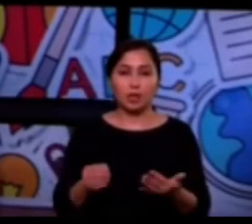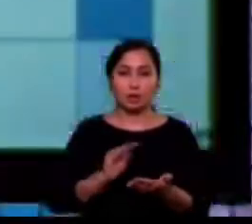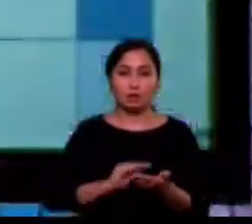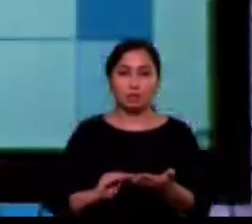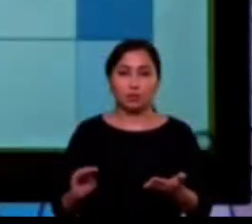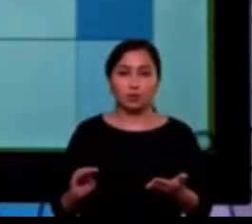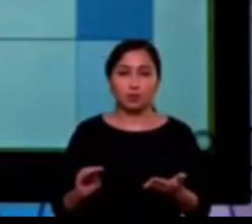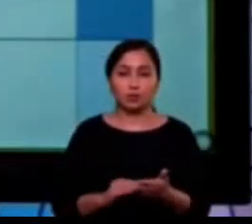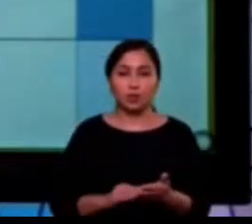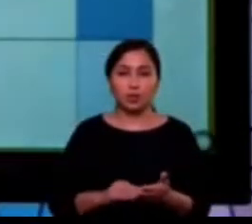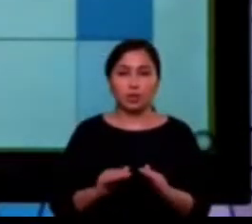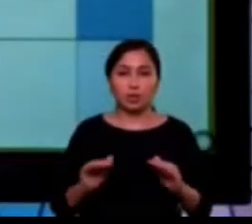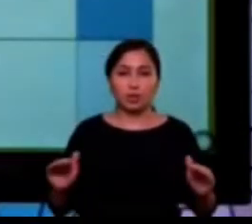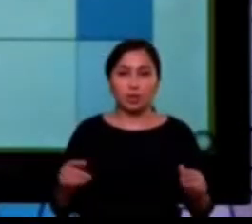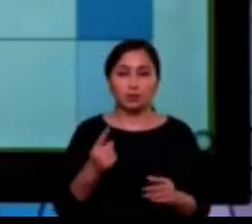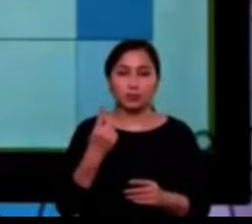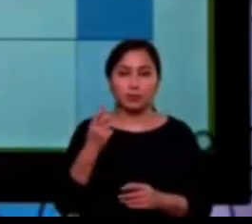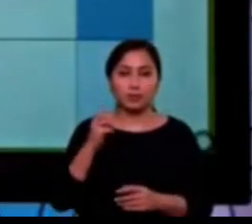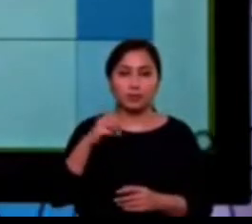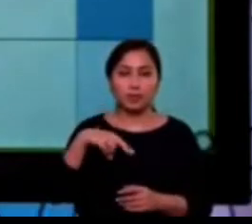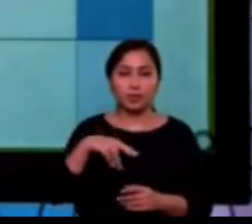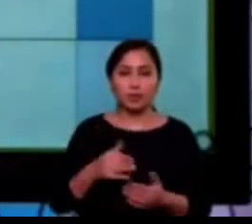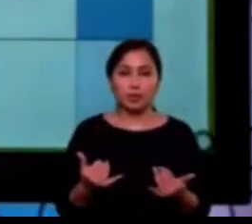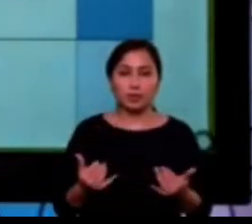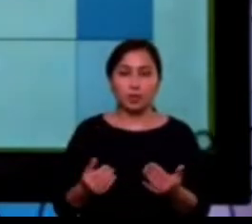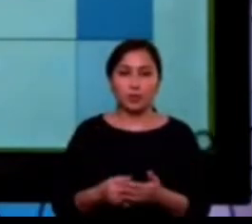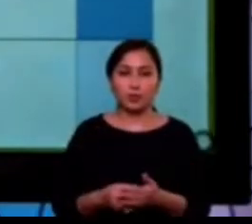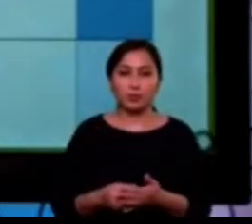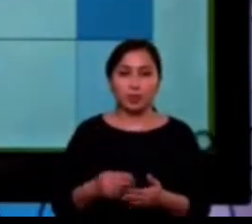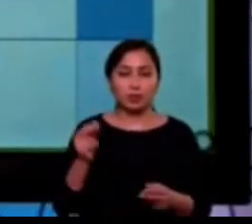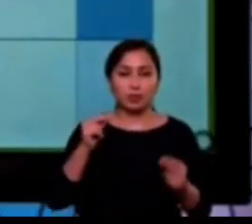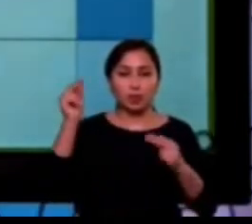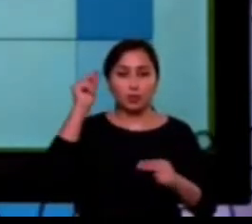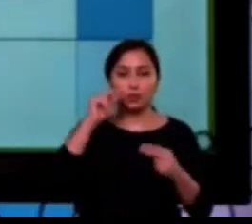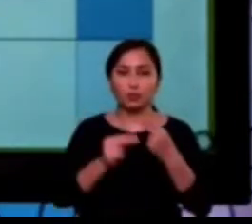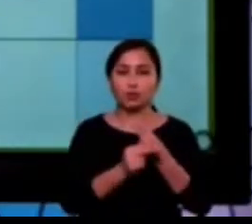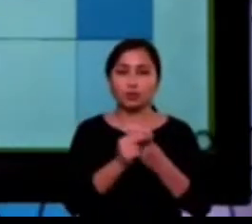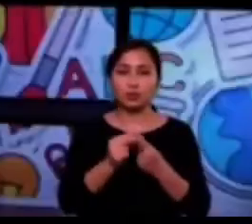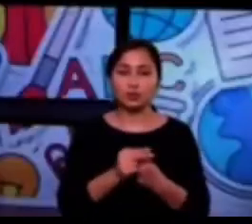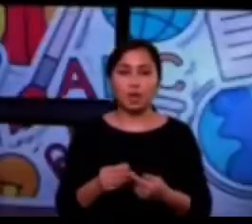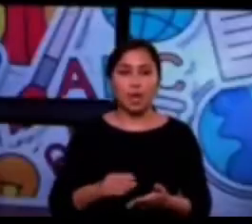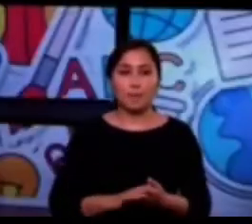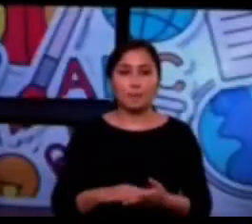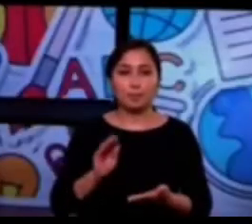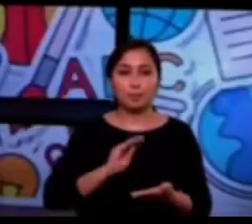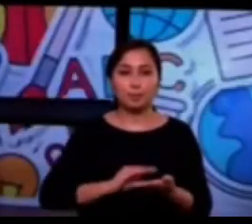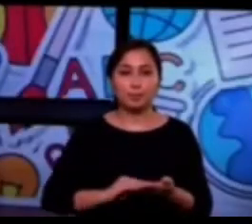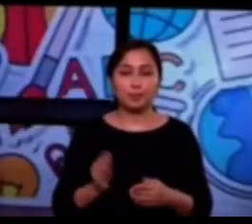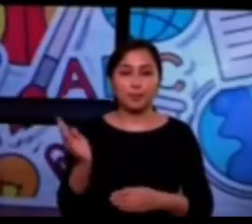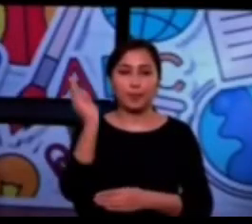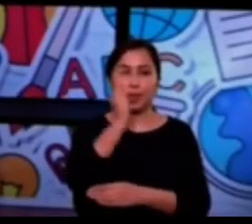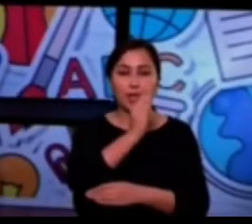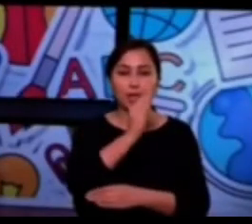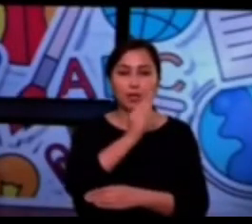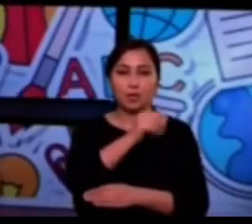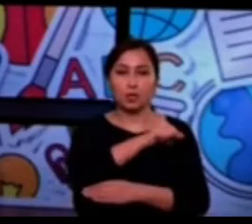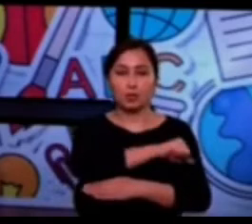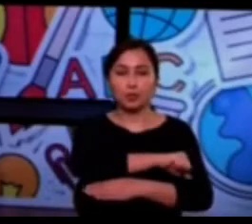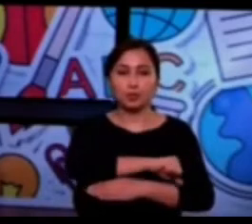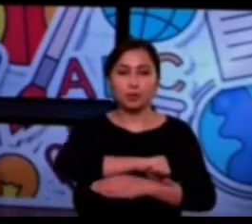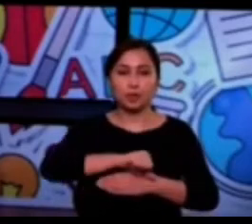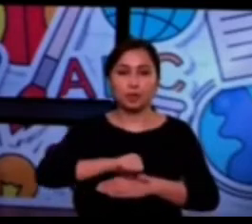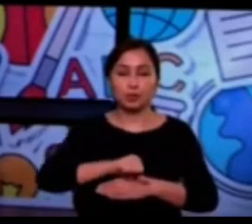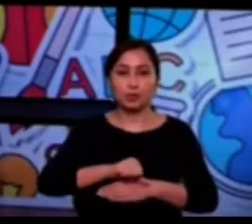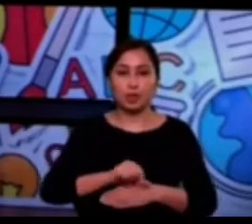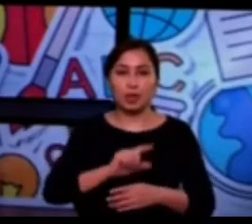прописи. Ребята, первый элемент, который мы сегодня с вами научимся писать, называется наклонная прямая линия